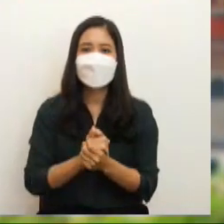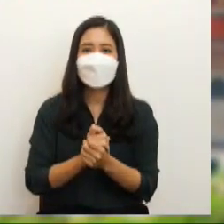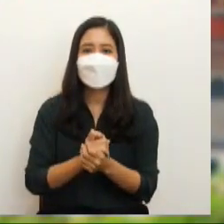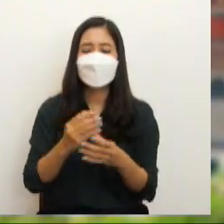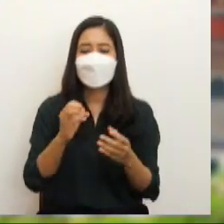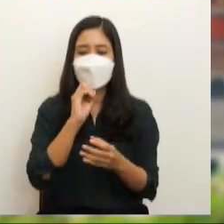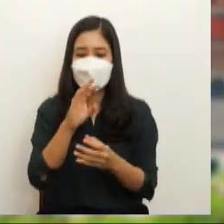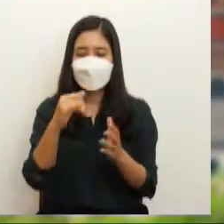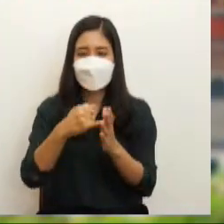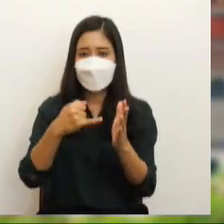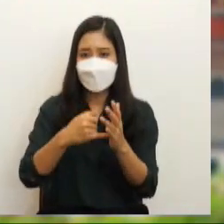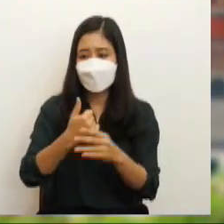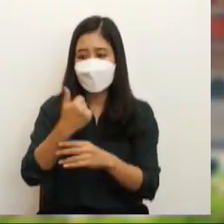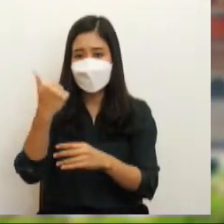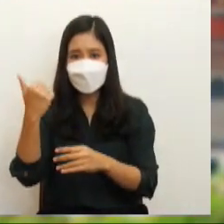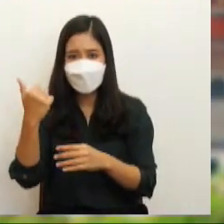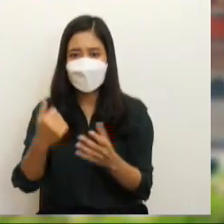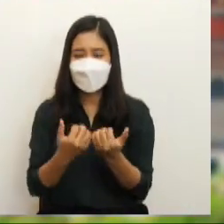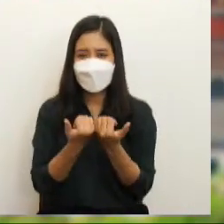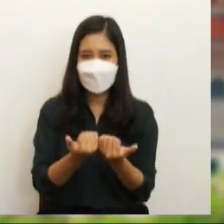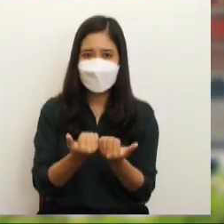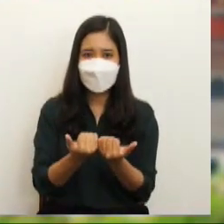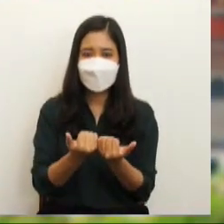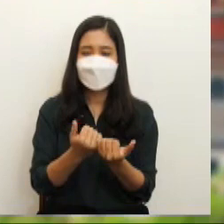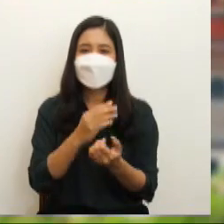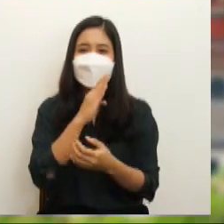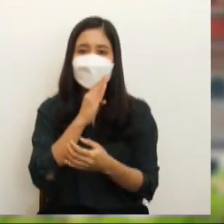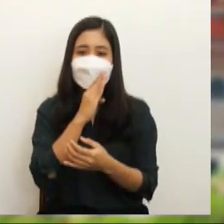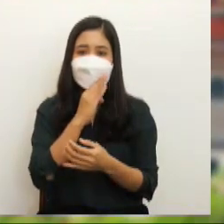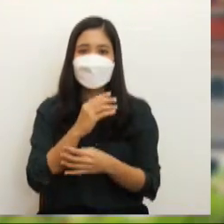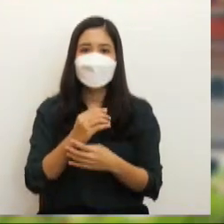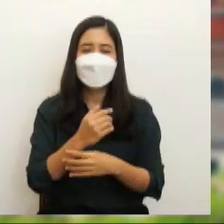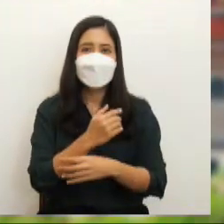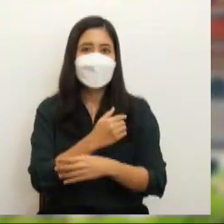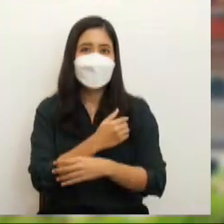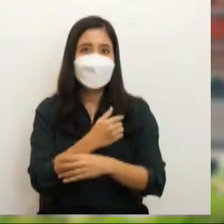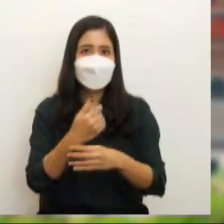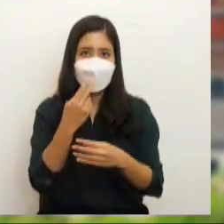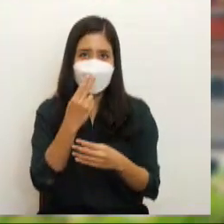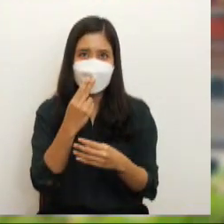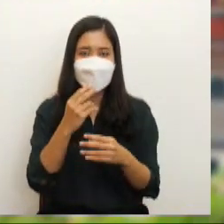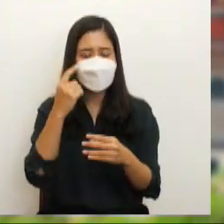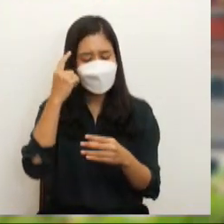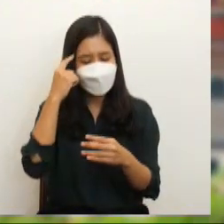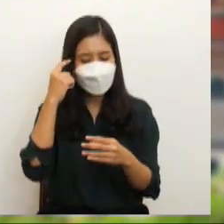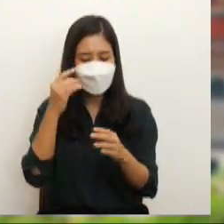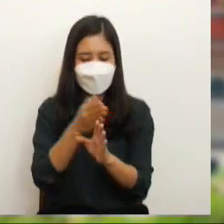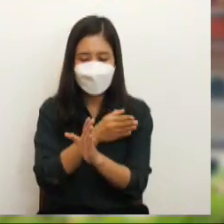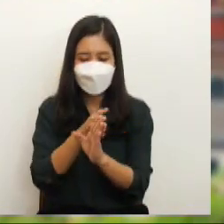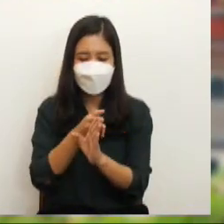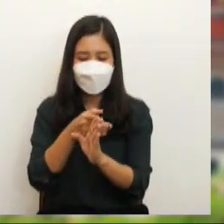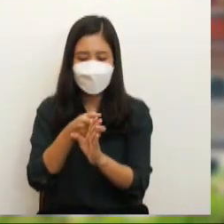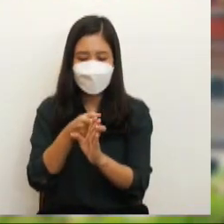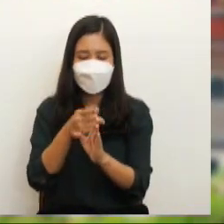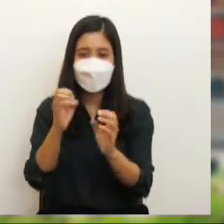าขณะนี้วันนี้เป็นข้อมูลของวันที่29มิถุนายนนะครับพอวันที่30คุณครูของเ